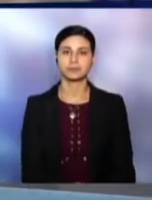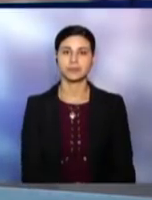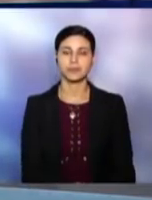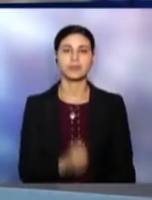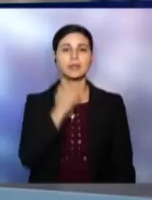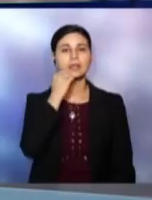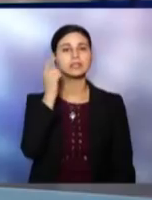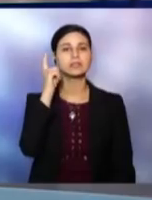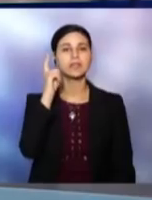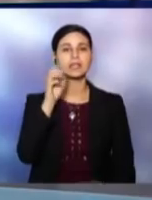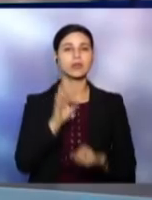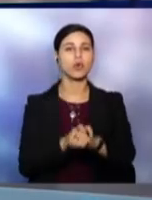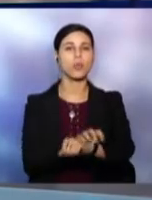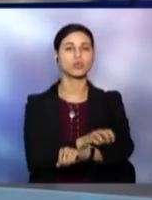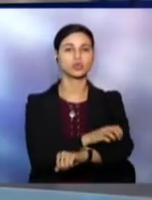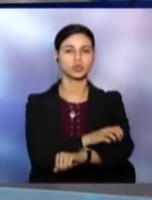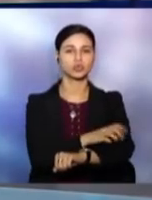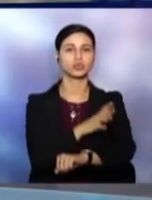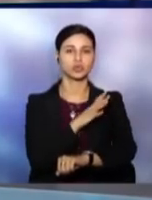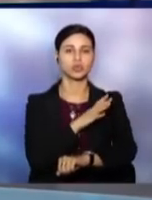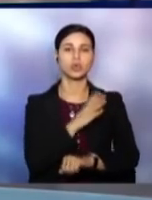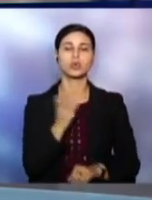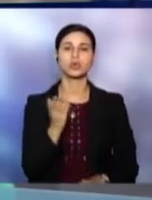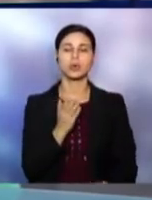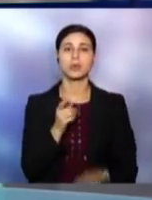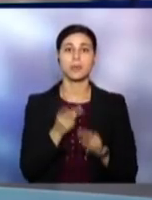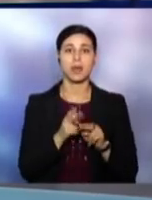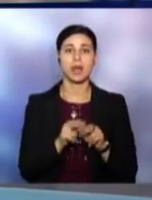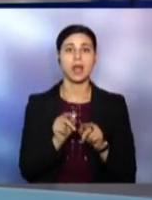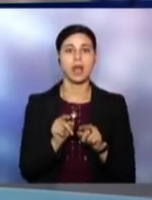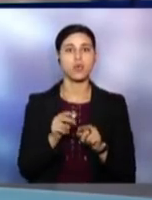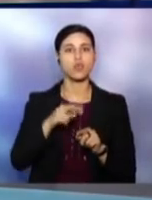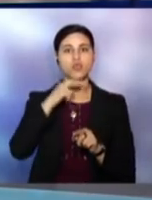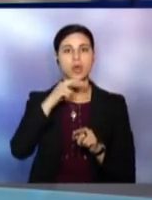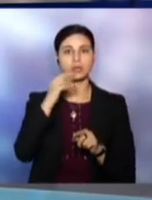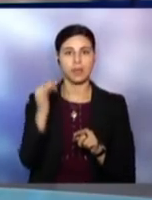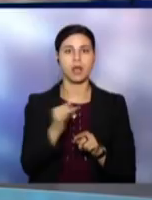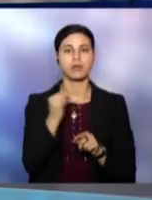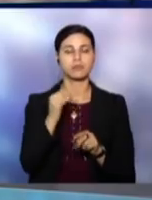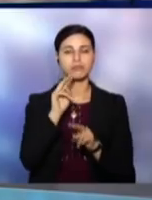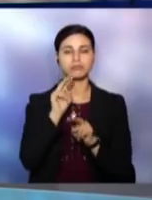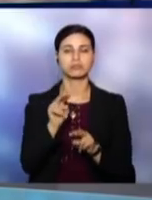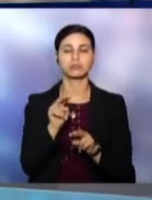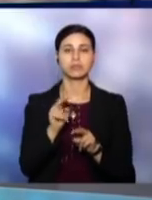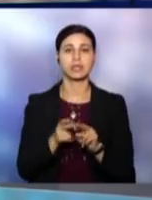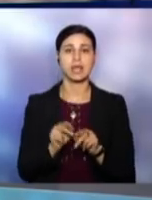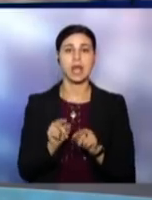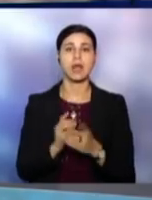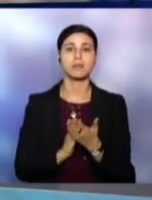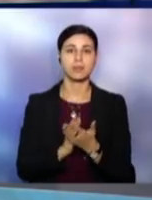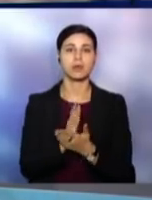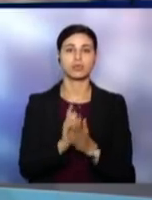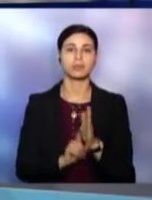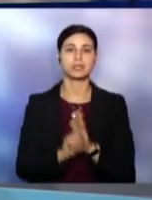საბჭოთა კავშირი იყო ის ქვეყანა მაშინ, რომელმაც ამ ნაწილს მიაქცია განსაკუთრებული ყურადღება და ამ